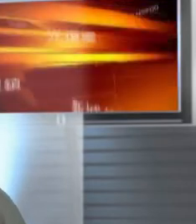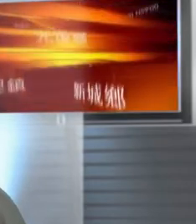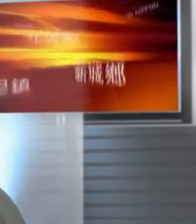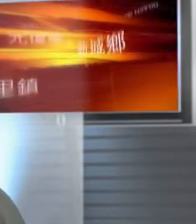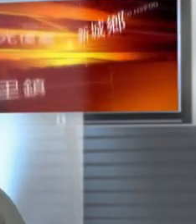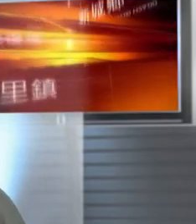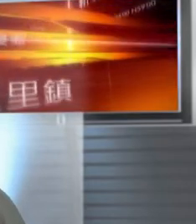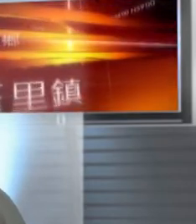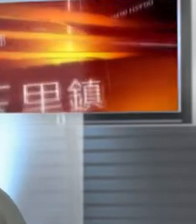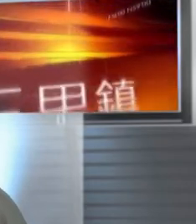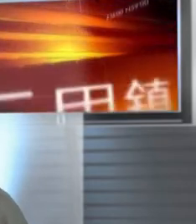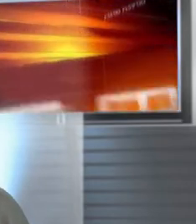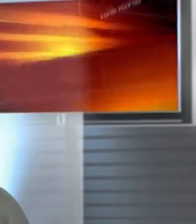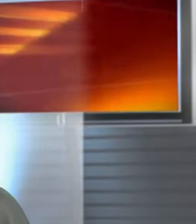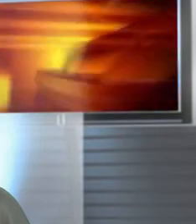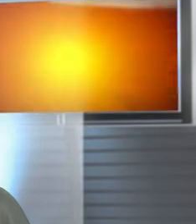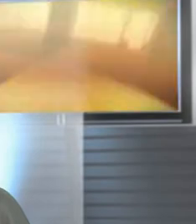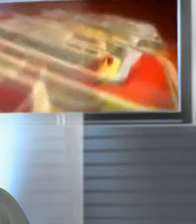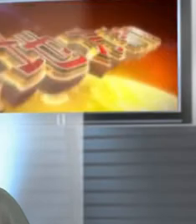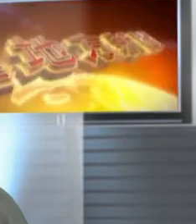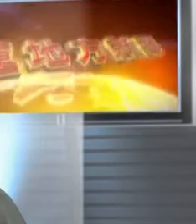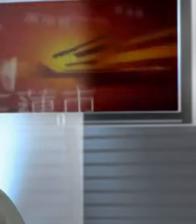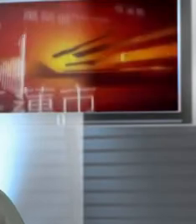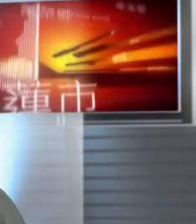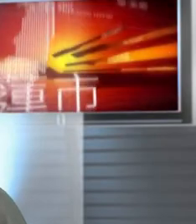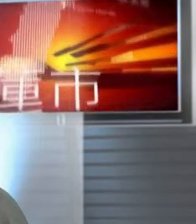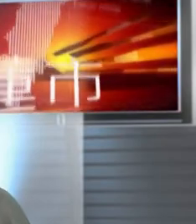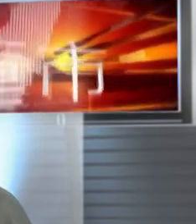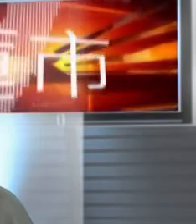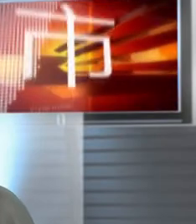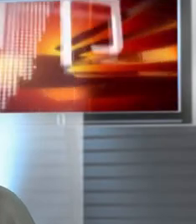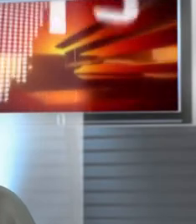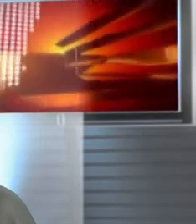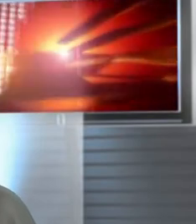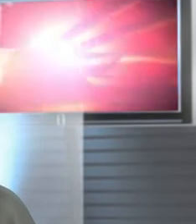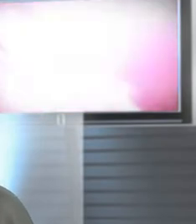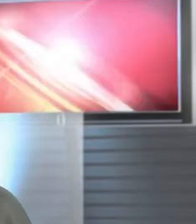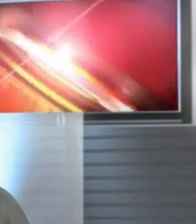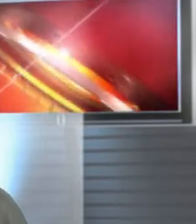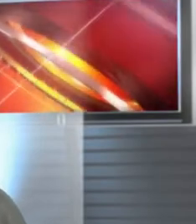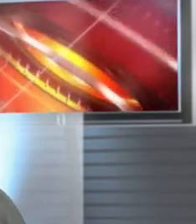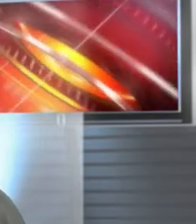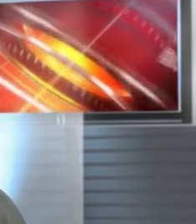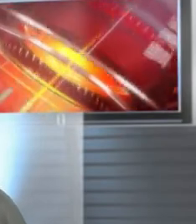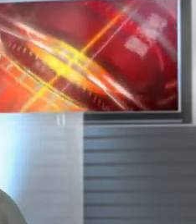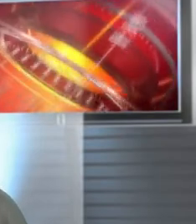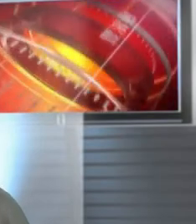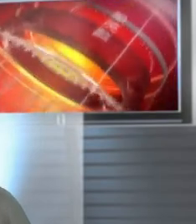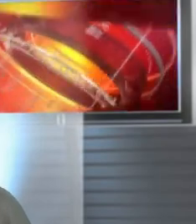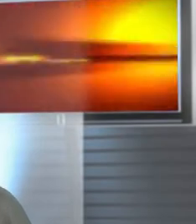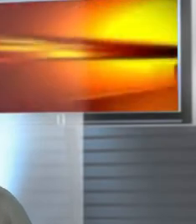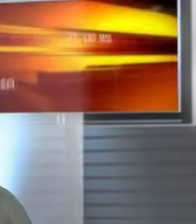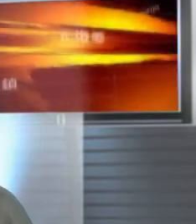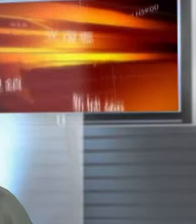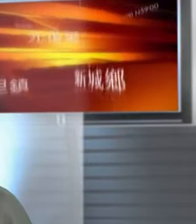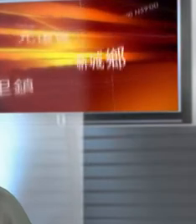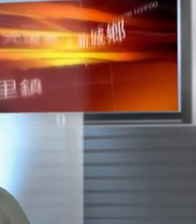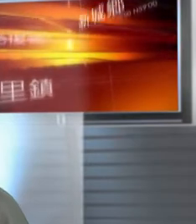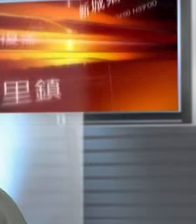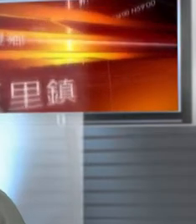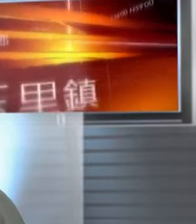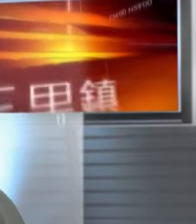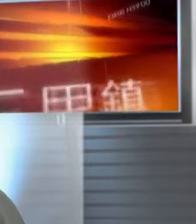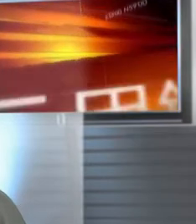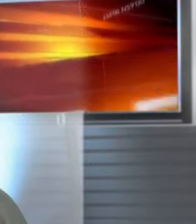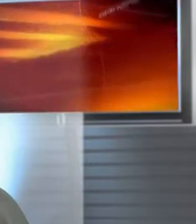有68个人，而居家隔离人数呢，还有28位。县长徐正伟向中央喊话，针对花莲县委托盛虹集团购买疫